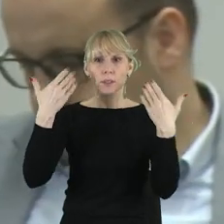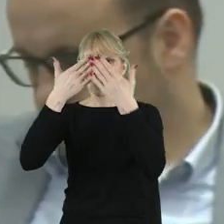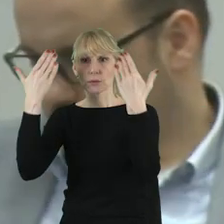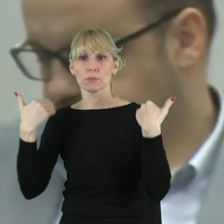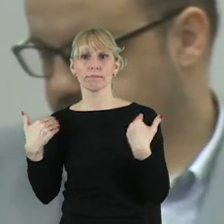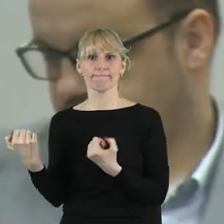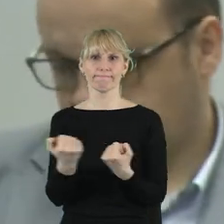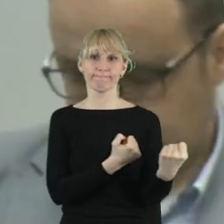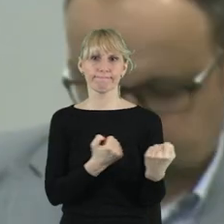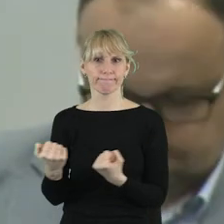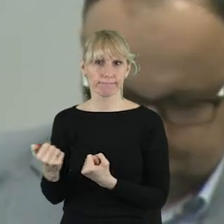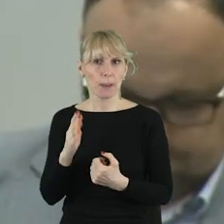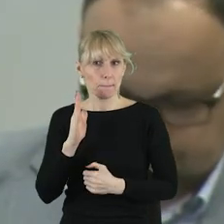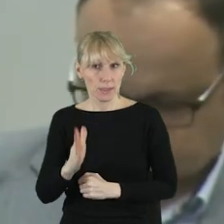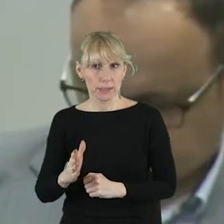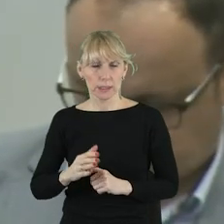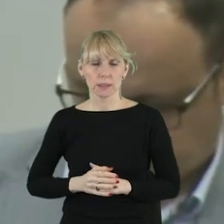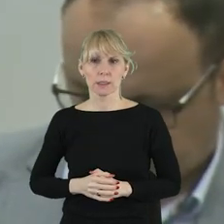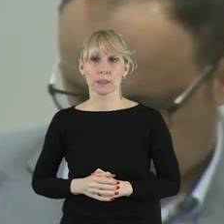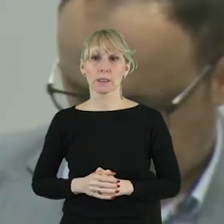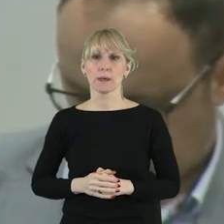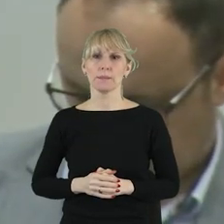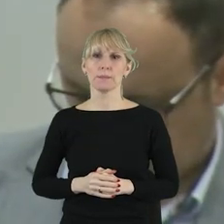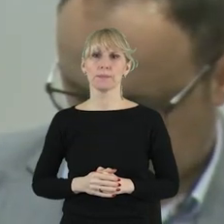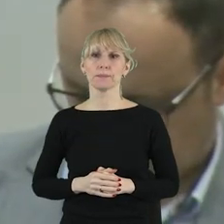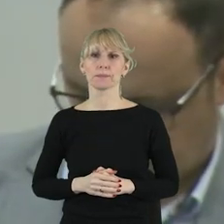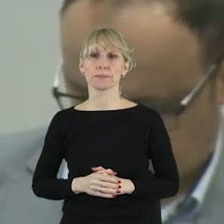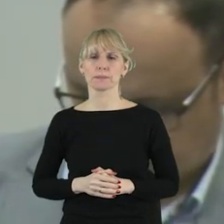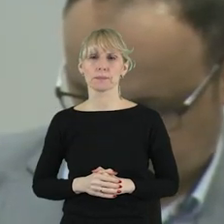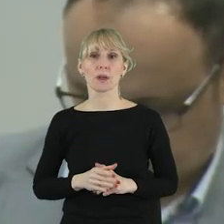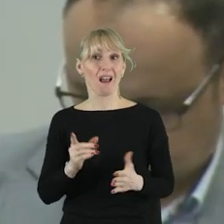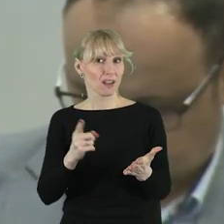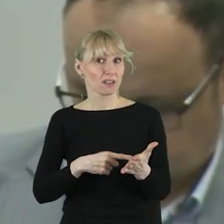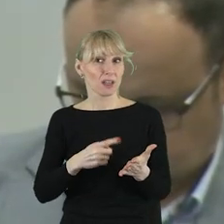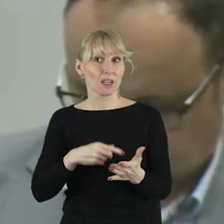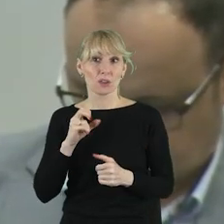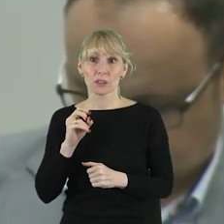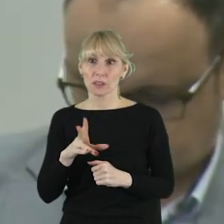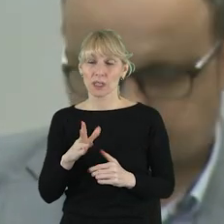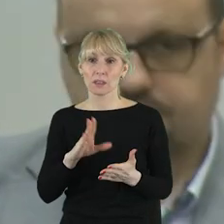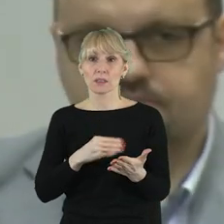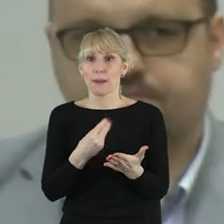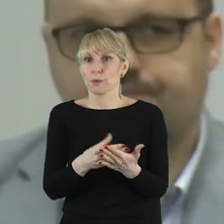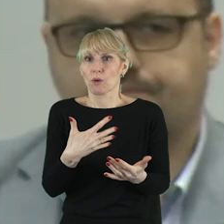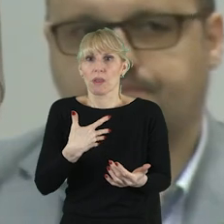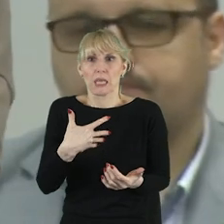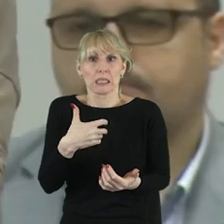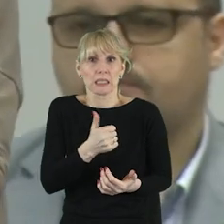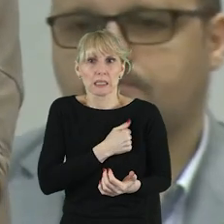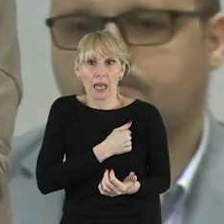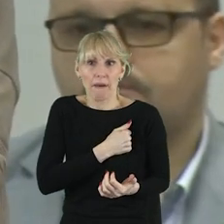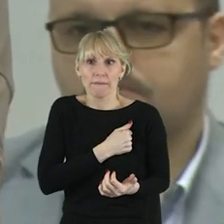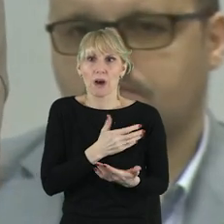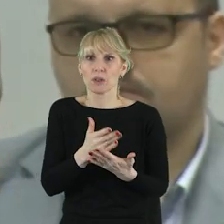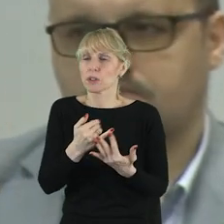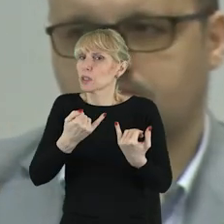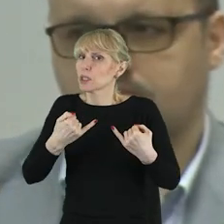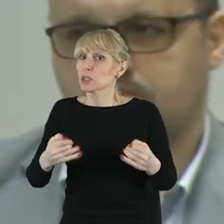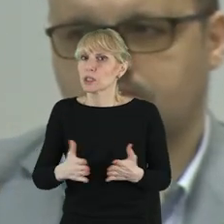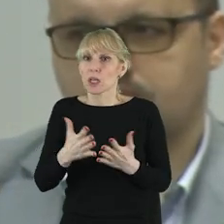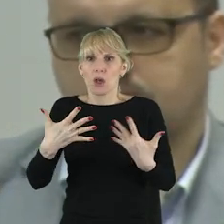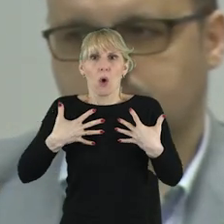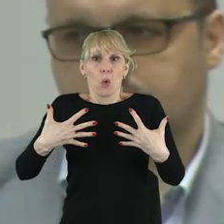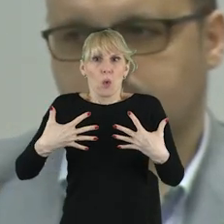że dochodzi do zawałów czy innej niewydolności oddechowej w szpitalach, które nie